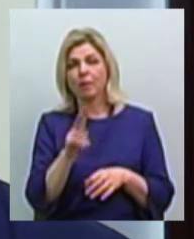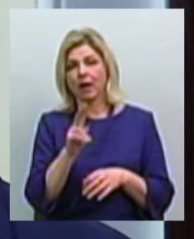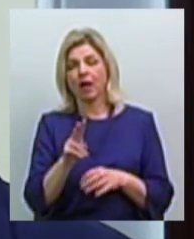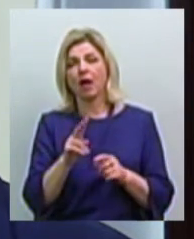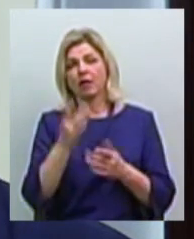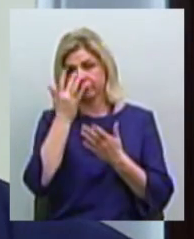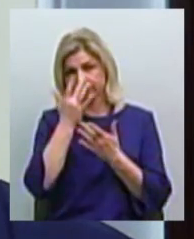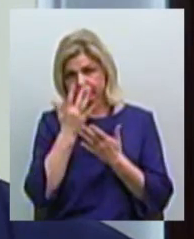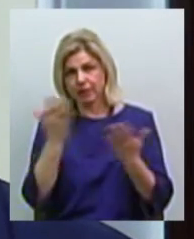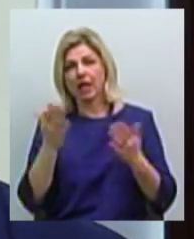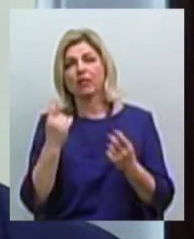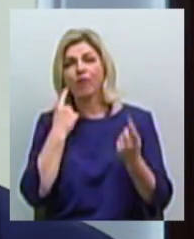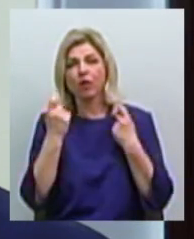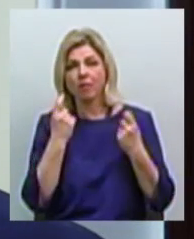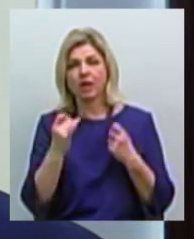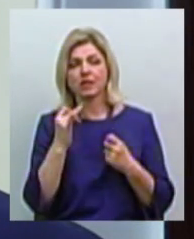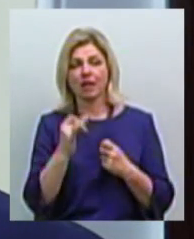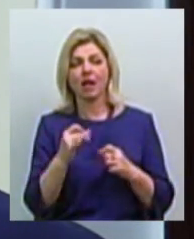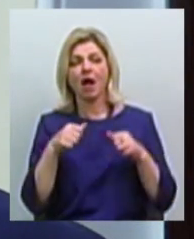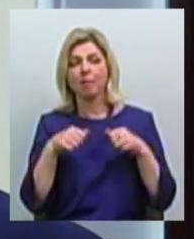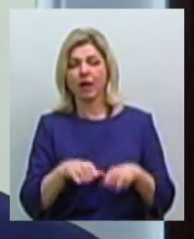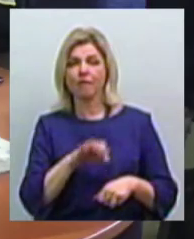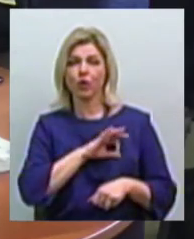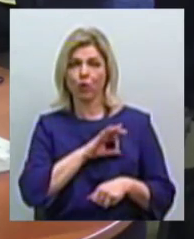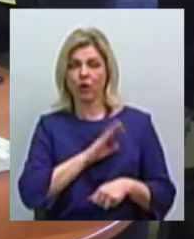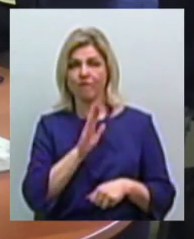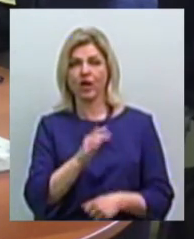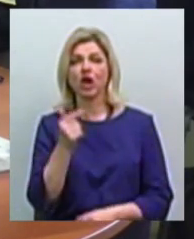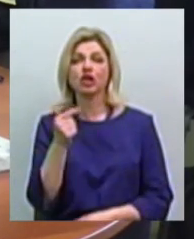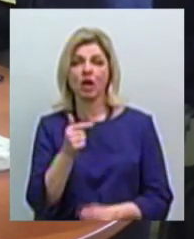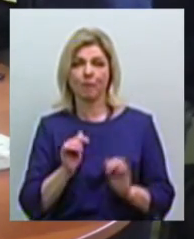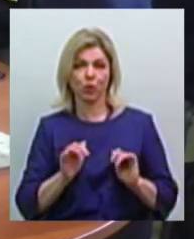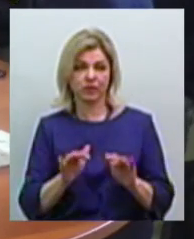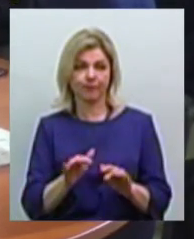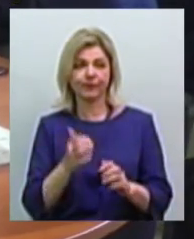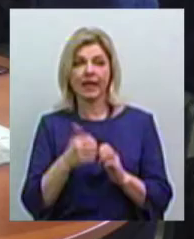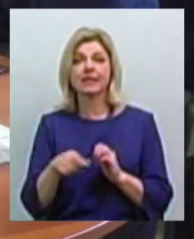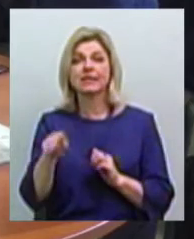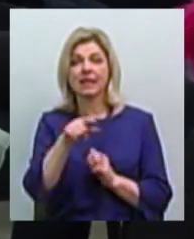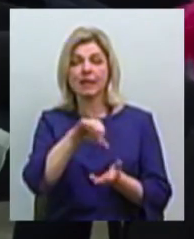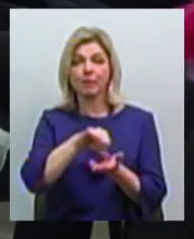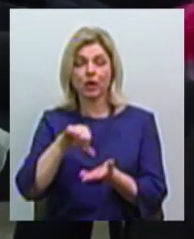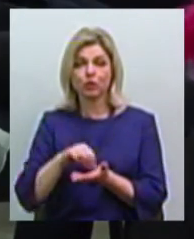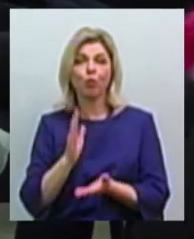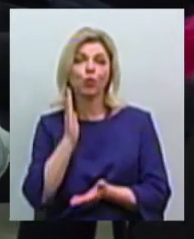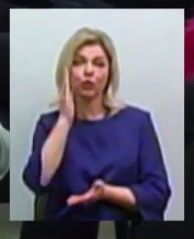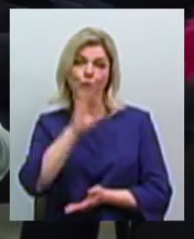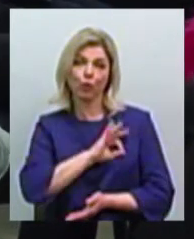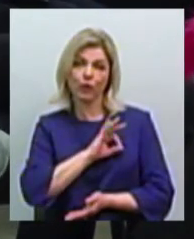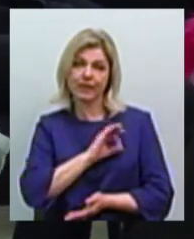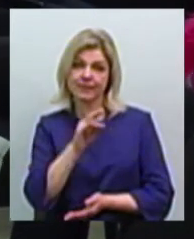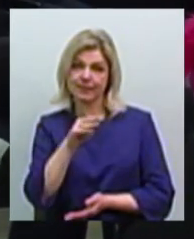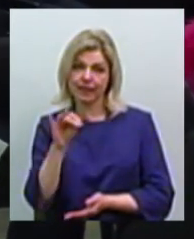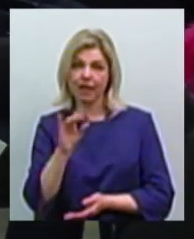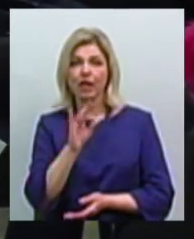громадян і також роль пар юристів у цивільних процесах. Серед присутніх як майбутні юристи та правники, так і люди, які навчаються